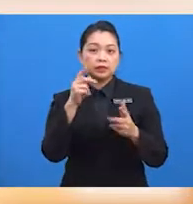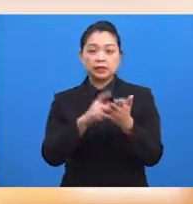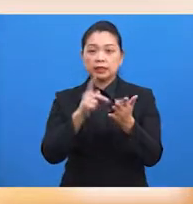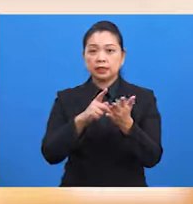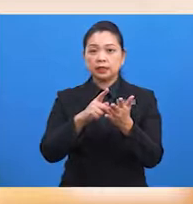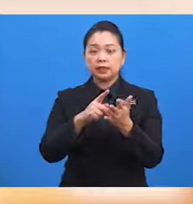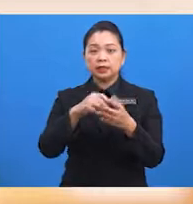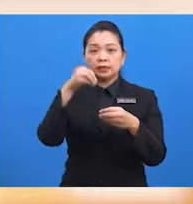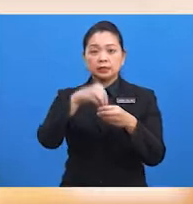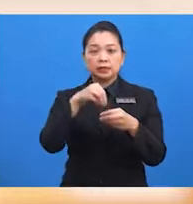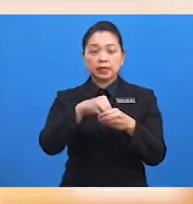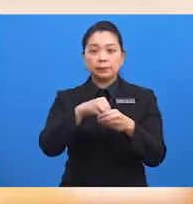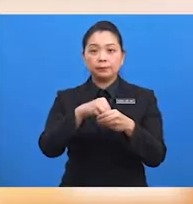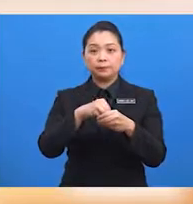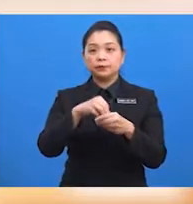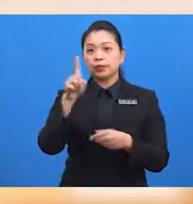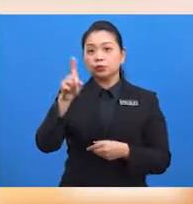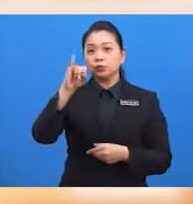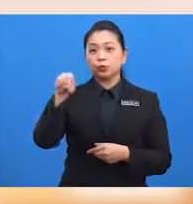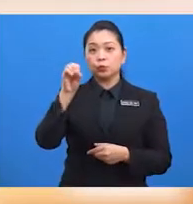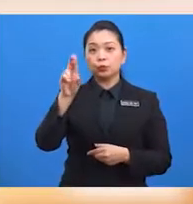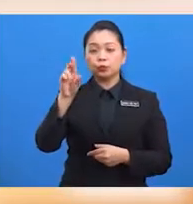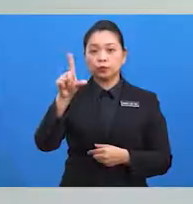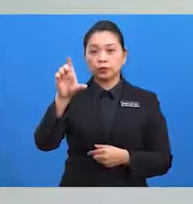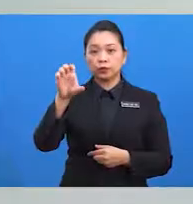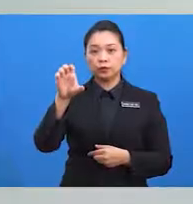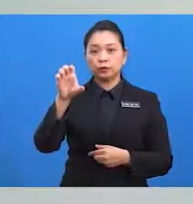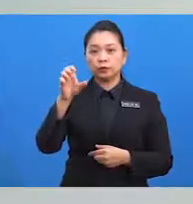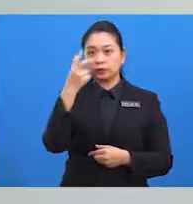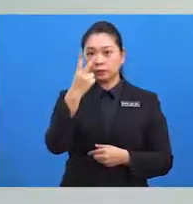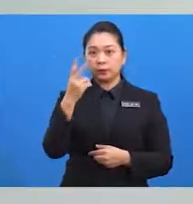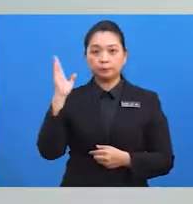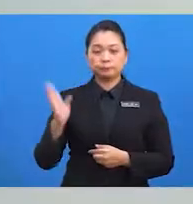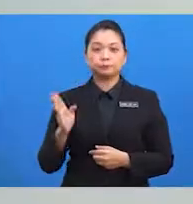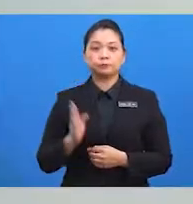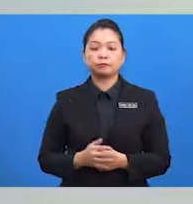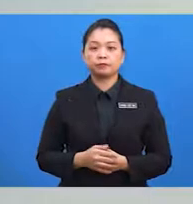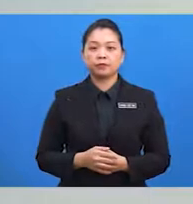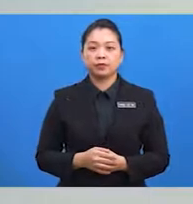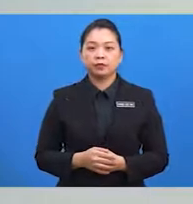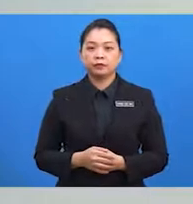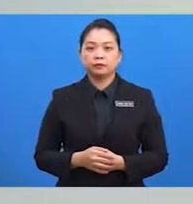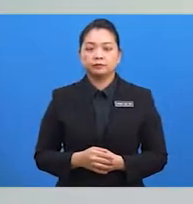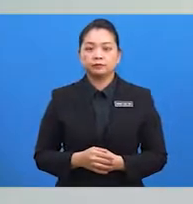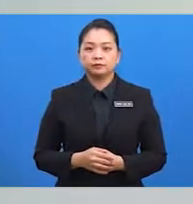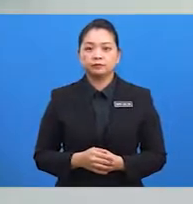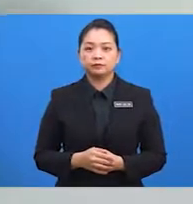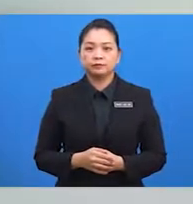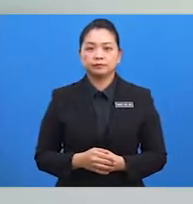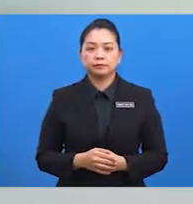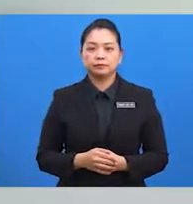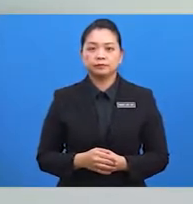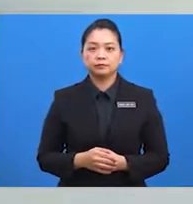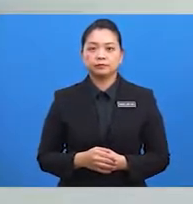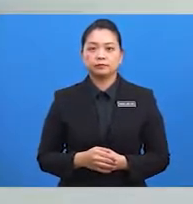kg tisu hidup unit pengukuran Duos untuk sinaran data belakang yang lazim